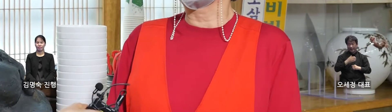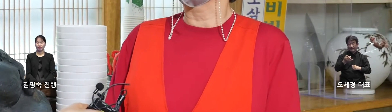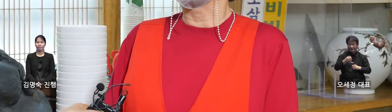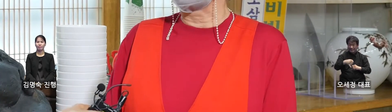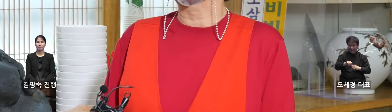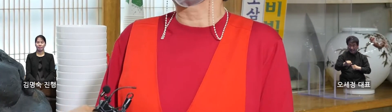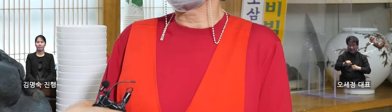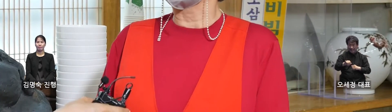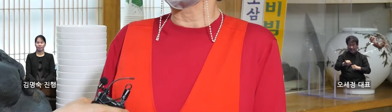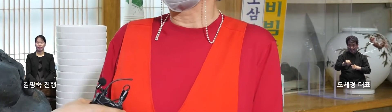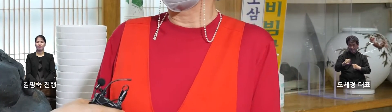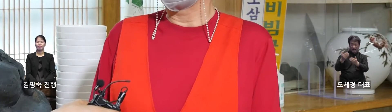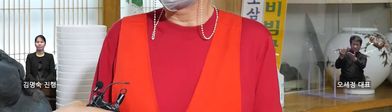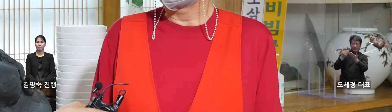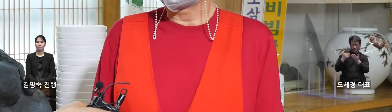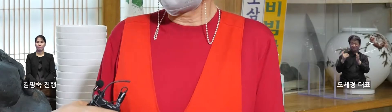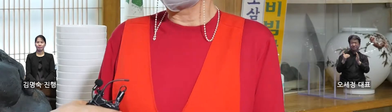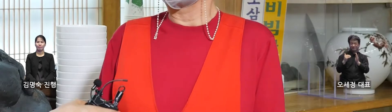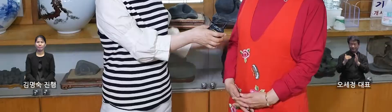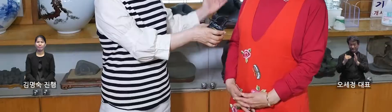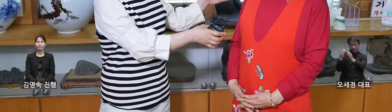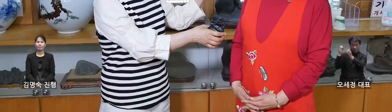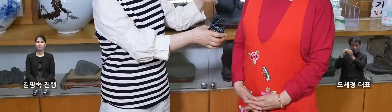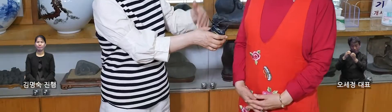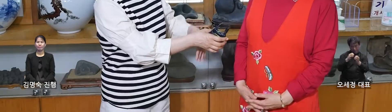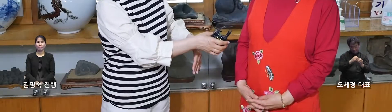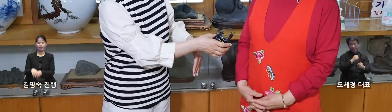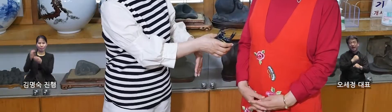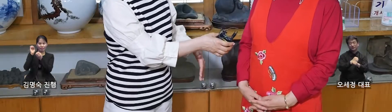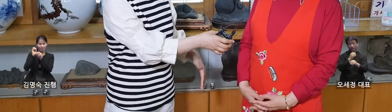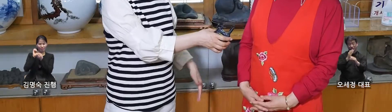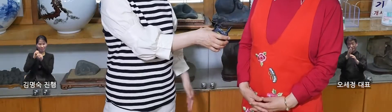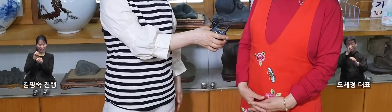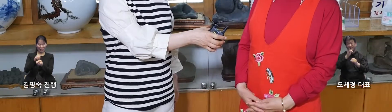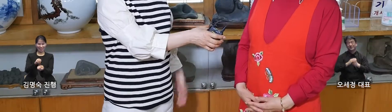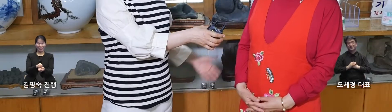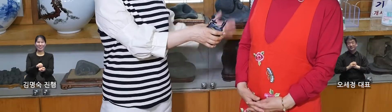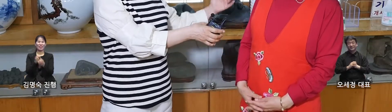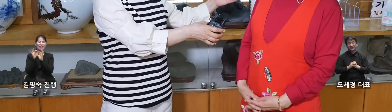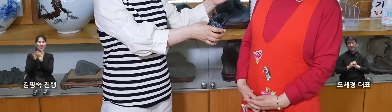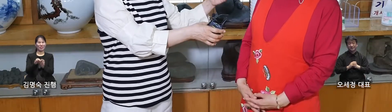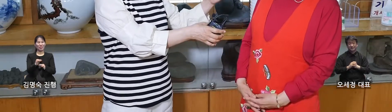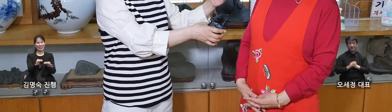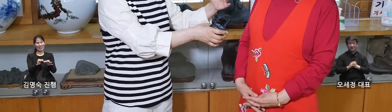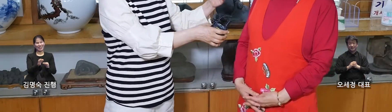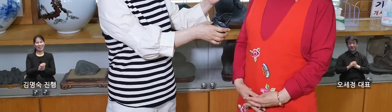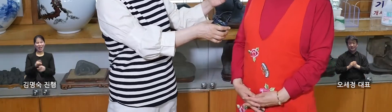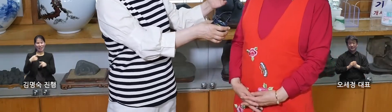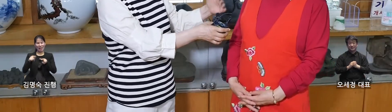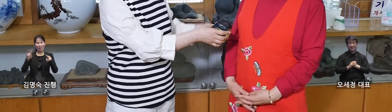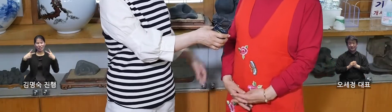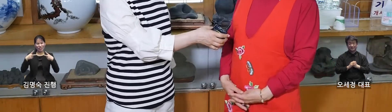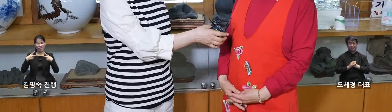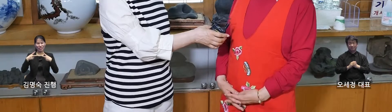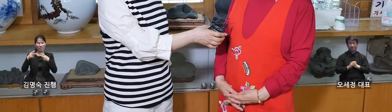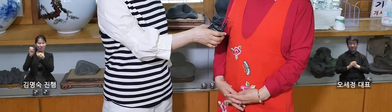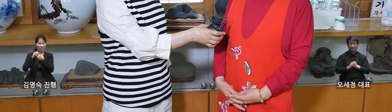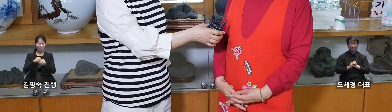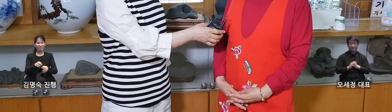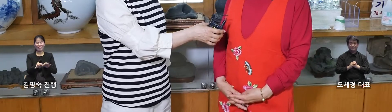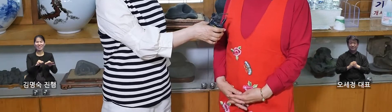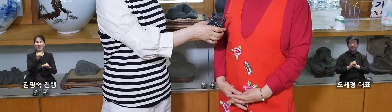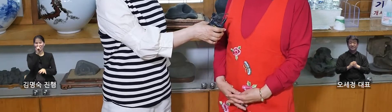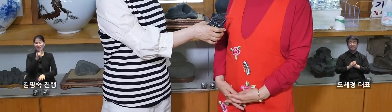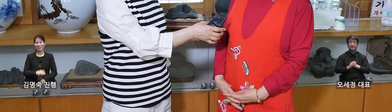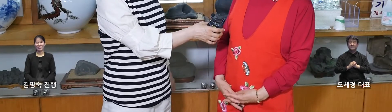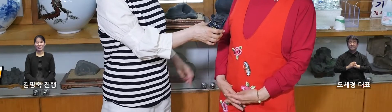또 이어받아서 한 거죠. 아, 네. 이게 대를 이어서 온 아, 칼국수의 대를 이어서 네. 온 와, 너무